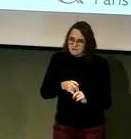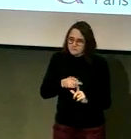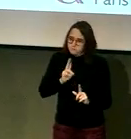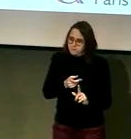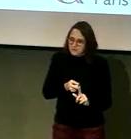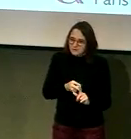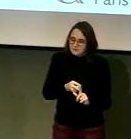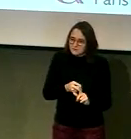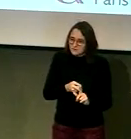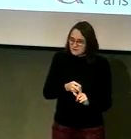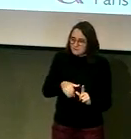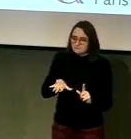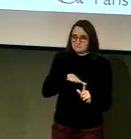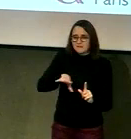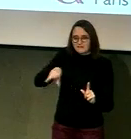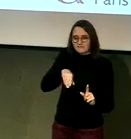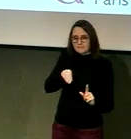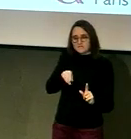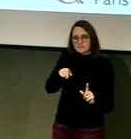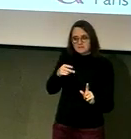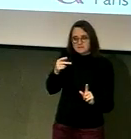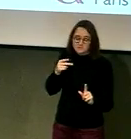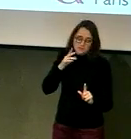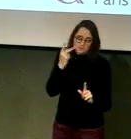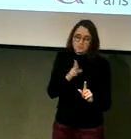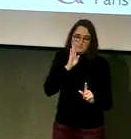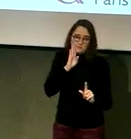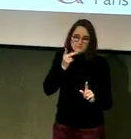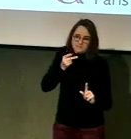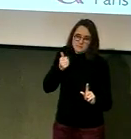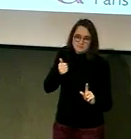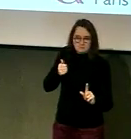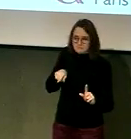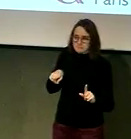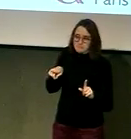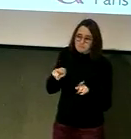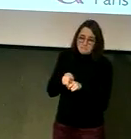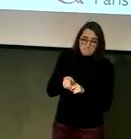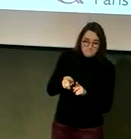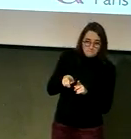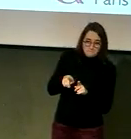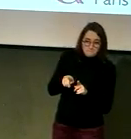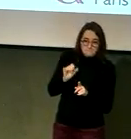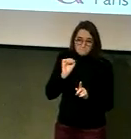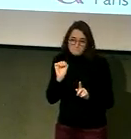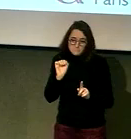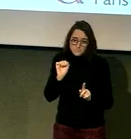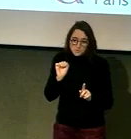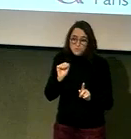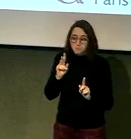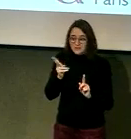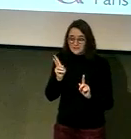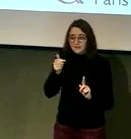peut-être que sa famille d'origine, et sa mère notamment, sont pas complètement étrangers à